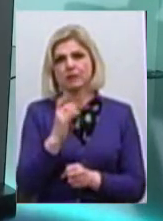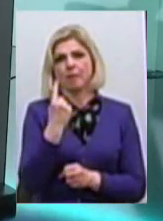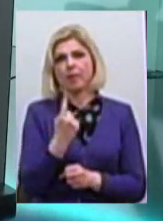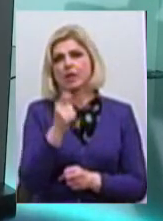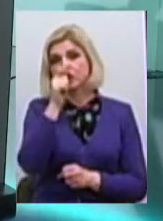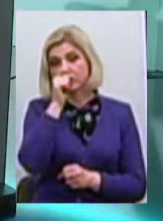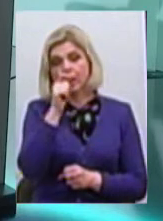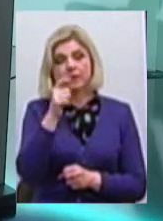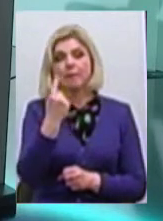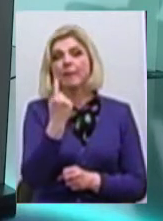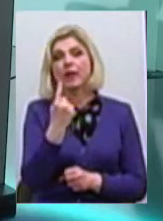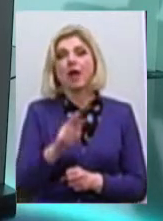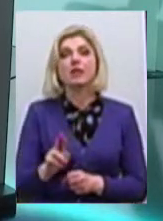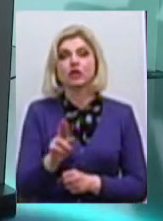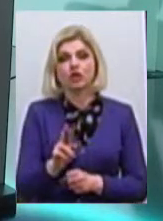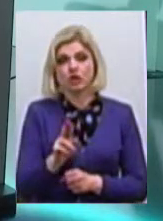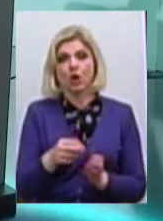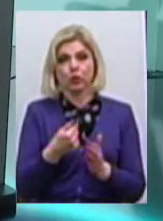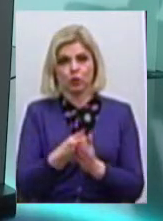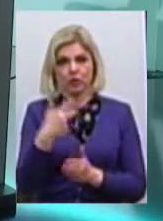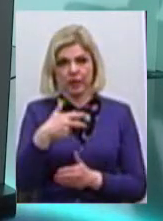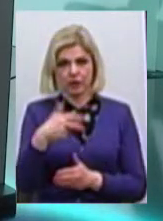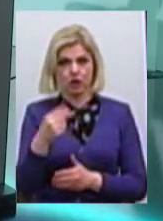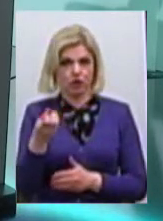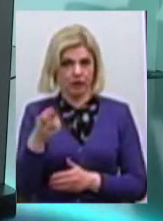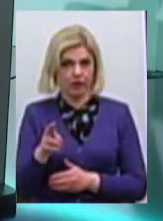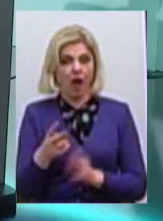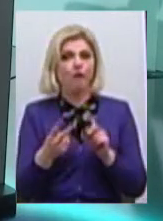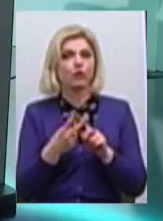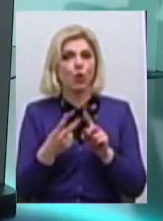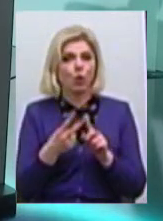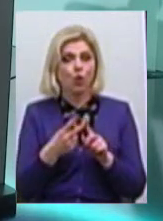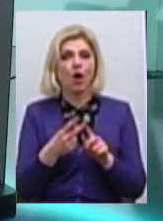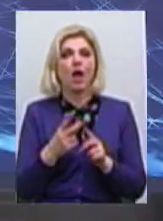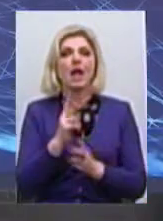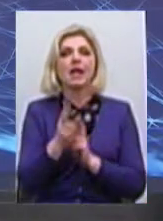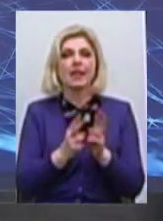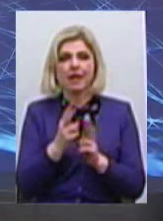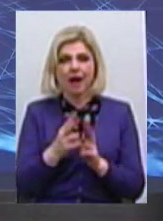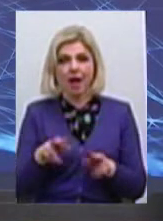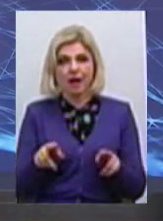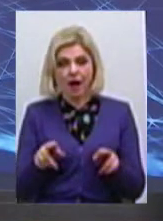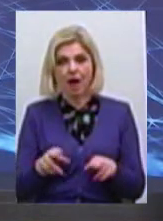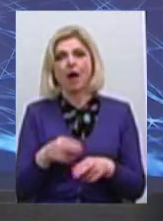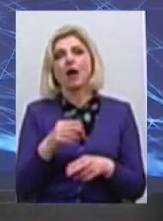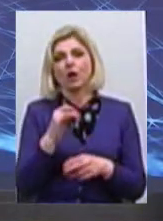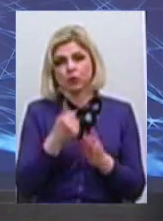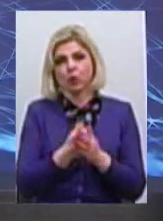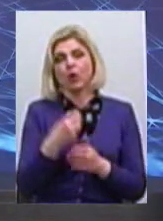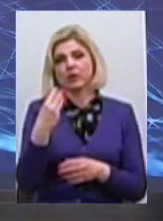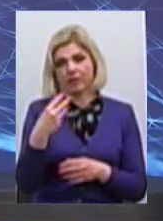з 1 січня, по 30 червня. І під час другої линьки з 20 серпня по 20 вересня